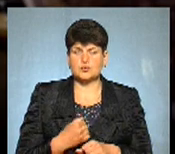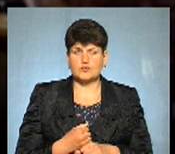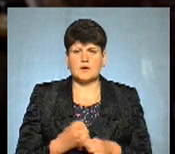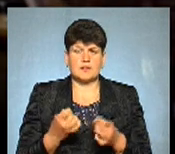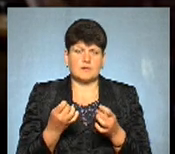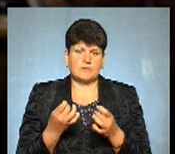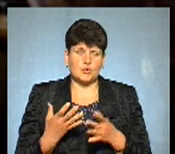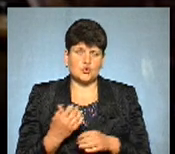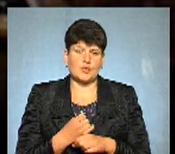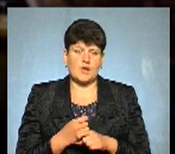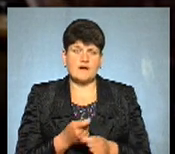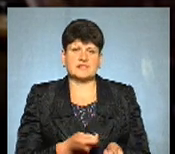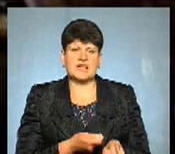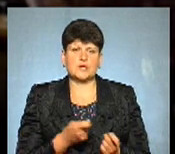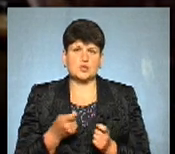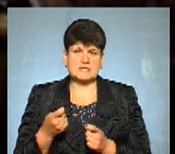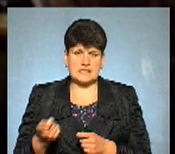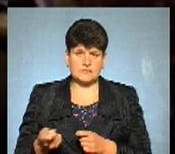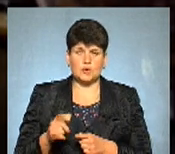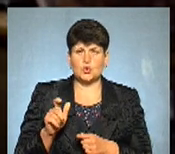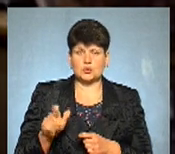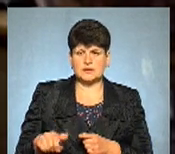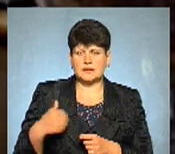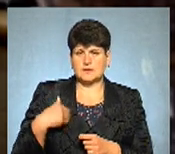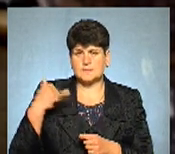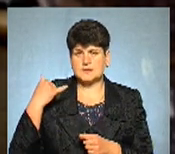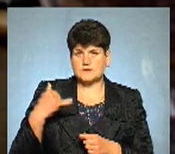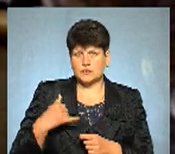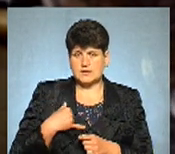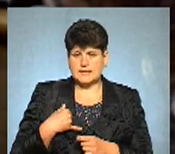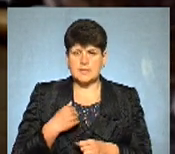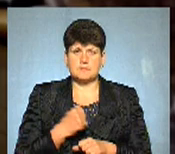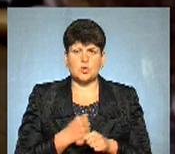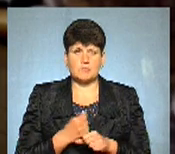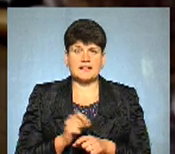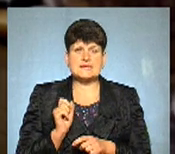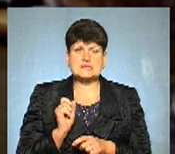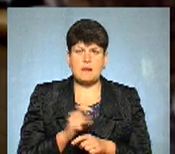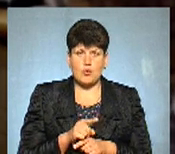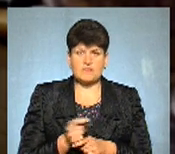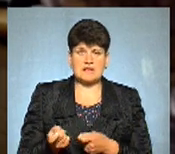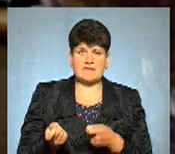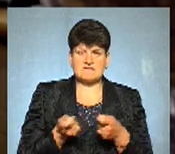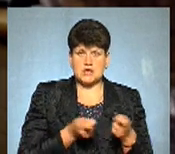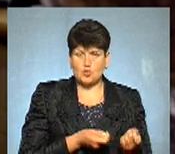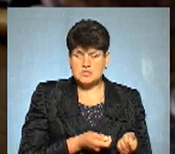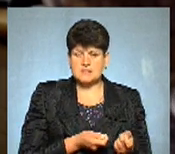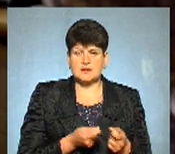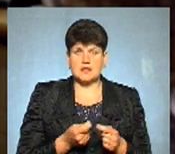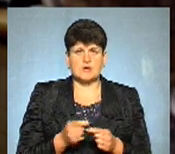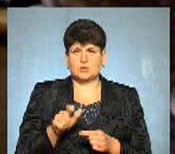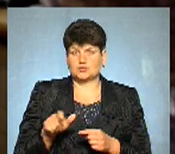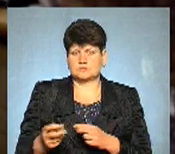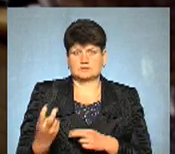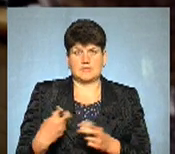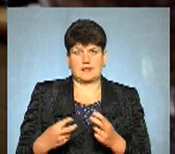просто як кава на доставку. Тобто людина до нас дзвонила, ми робили замовлення і виносили. Тобто відвідувачі ми